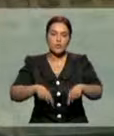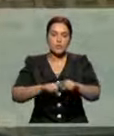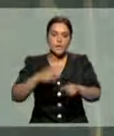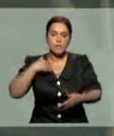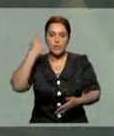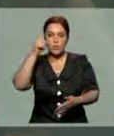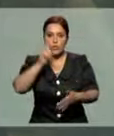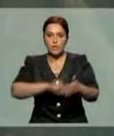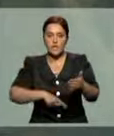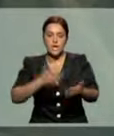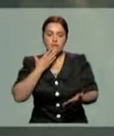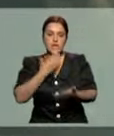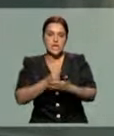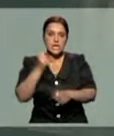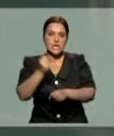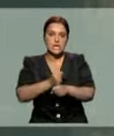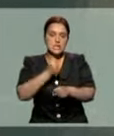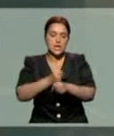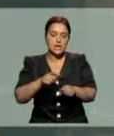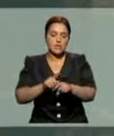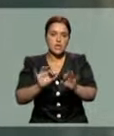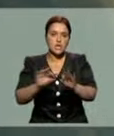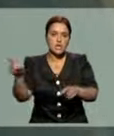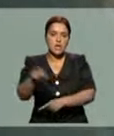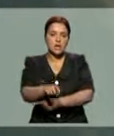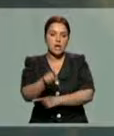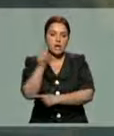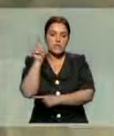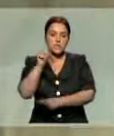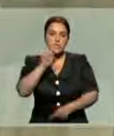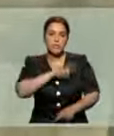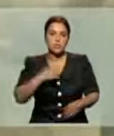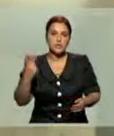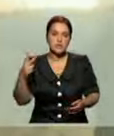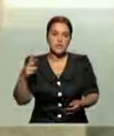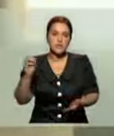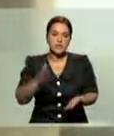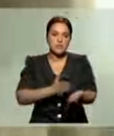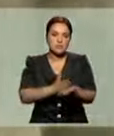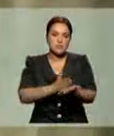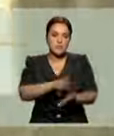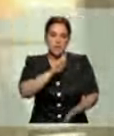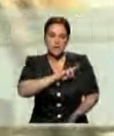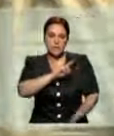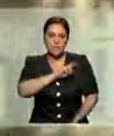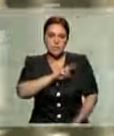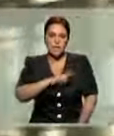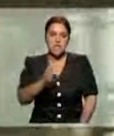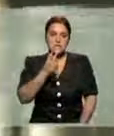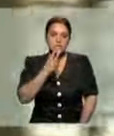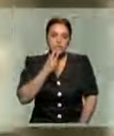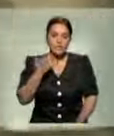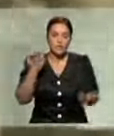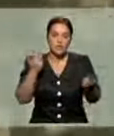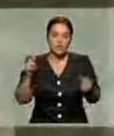уверены в своих изделиях, рассказывает и крановщица Галия Окенова. Она уже 20 лет за штурвалом крана. Смеется, одной левой